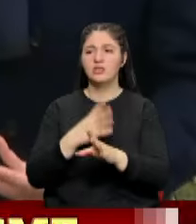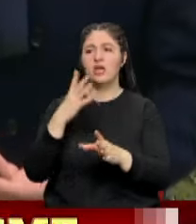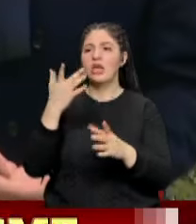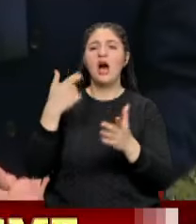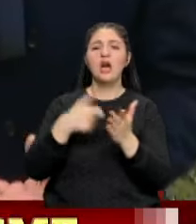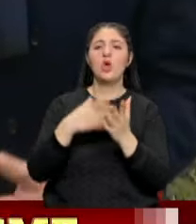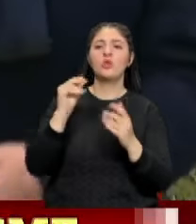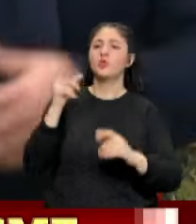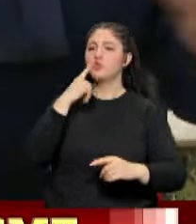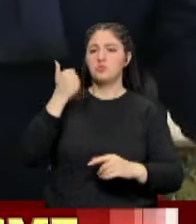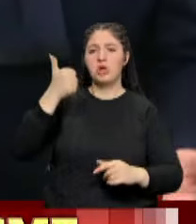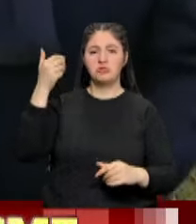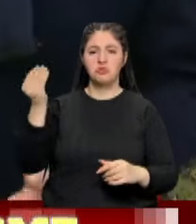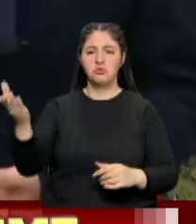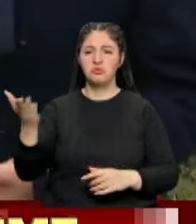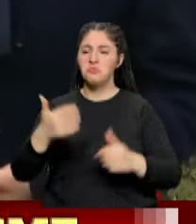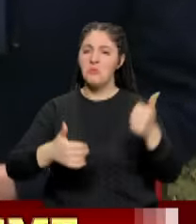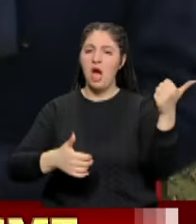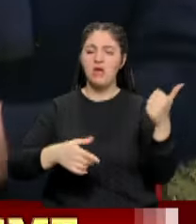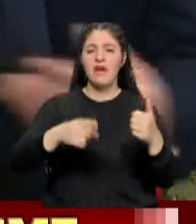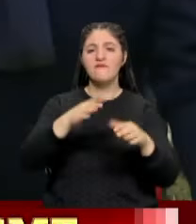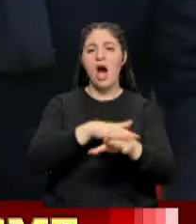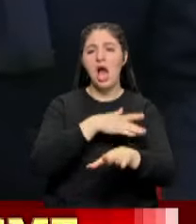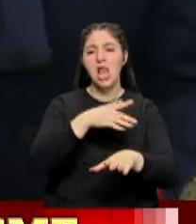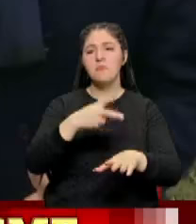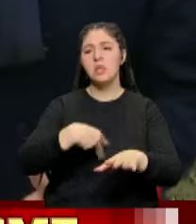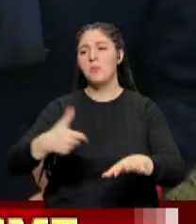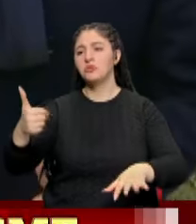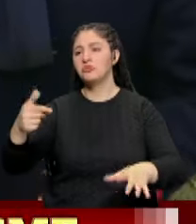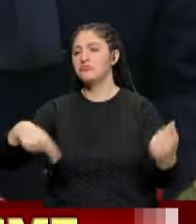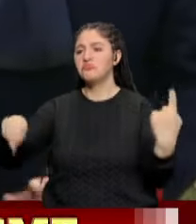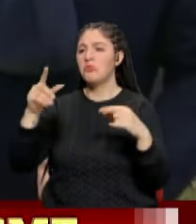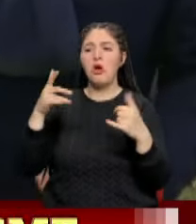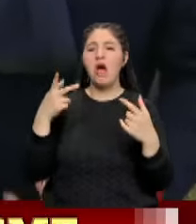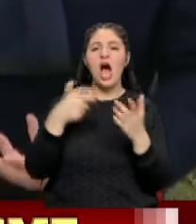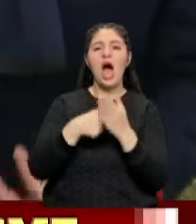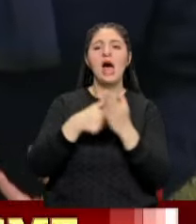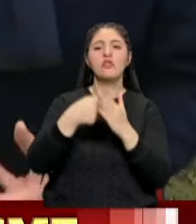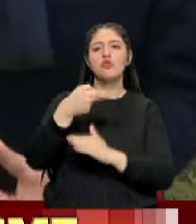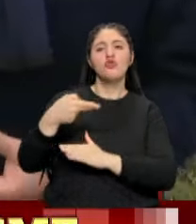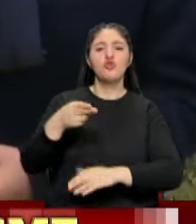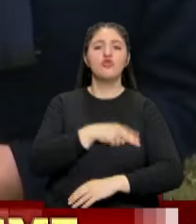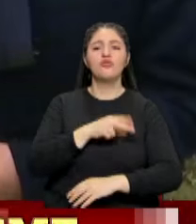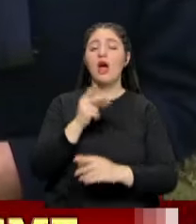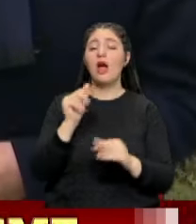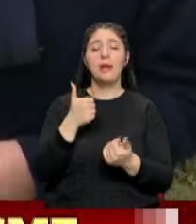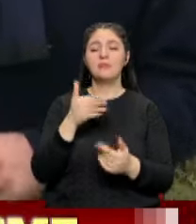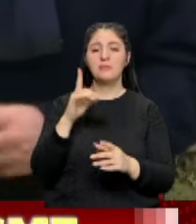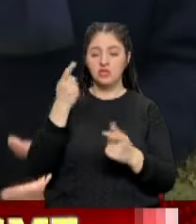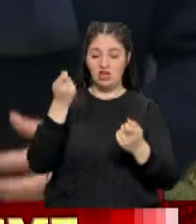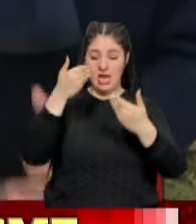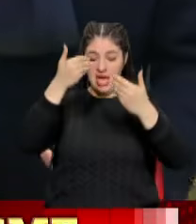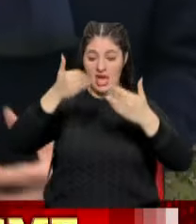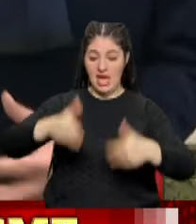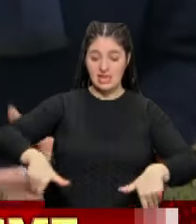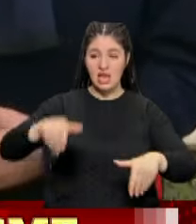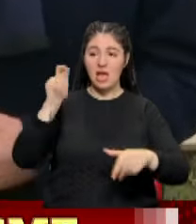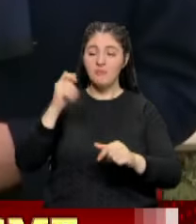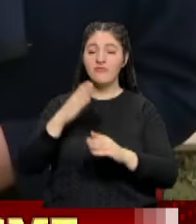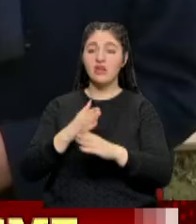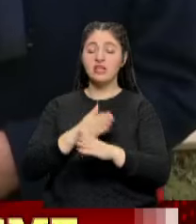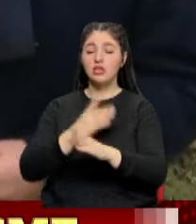değil. İster cumhurbaşkanı, ister bakan, ister vali, ister belediye başkanı. Bir işin engellenmesini yapmak, yurttaşlık